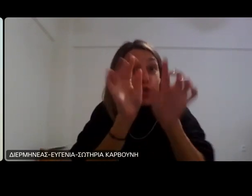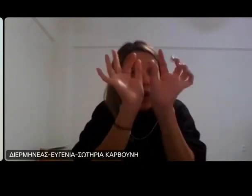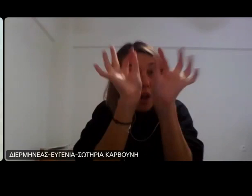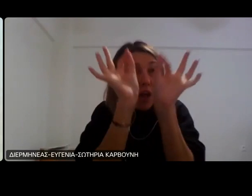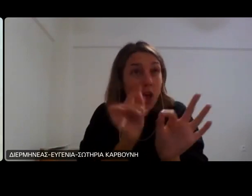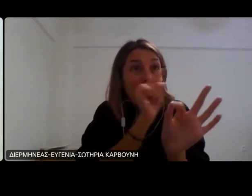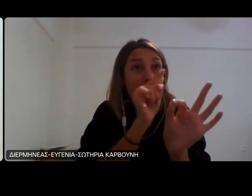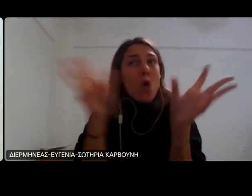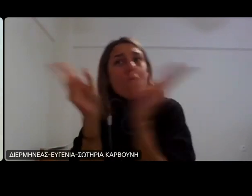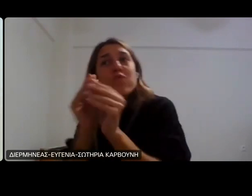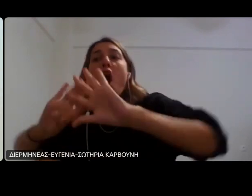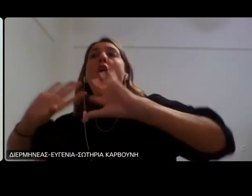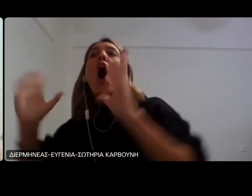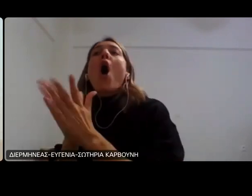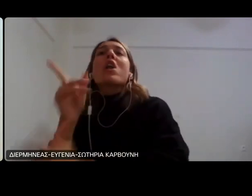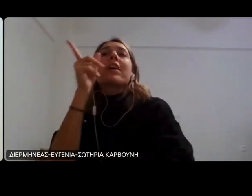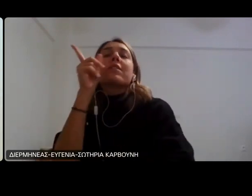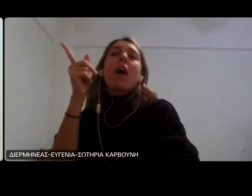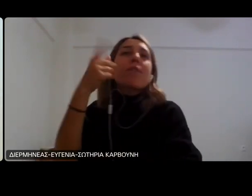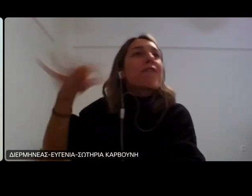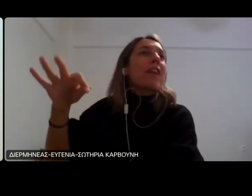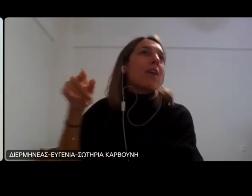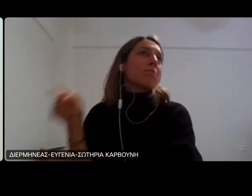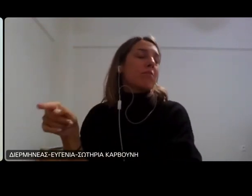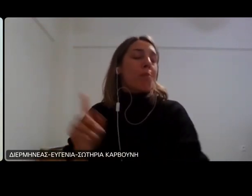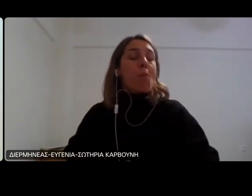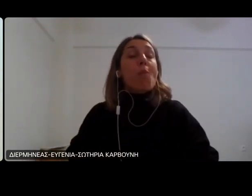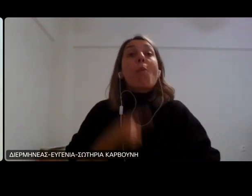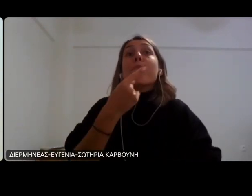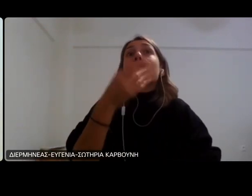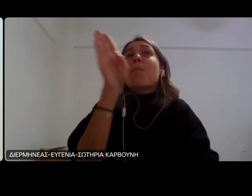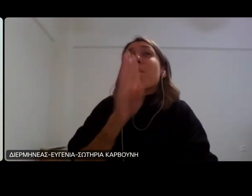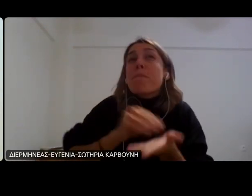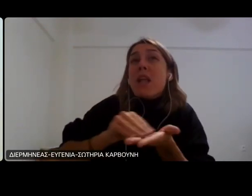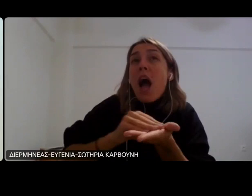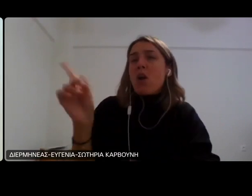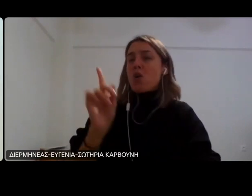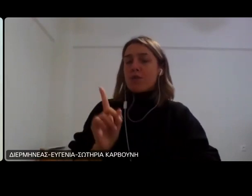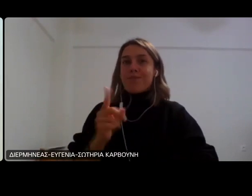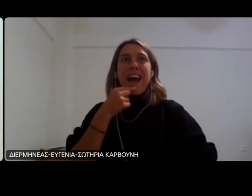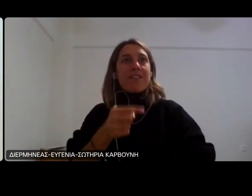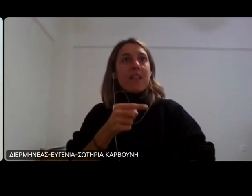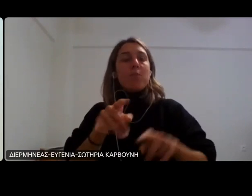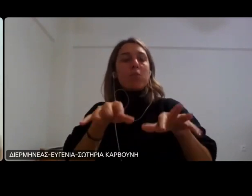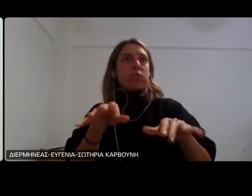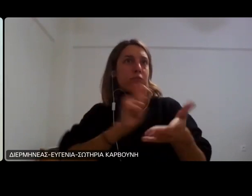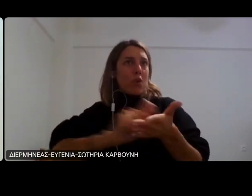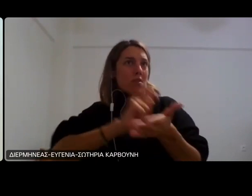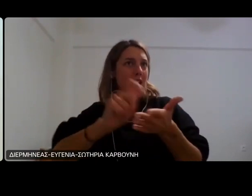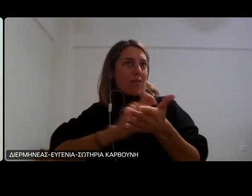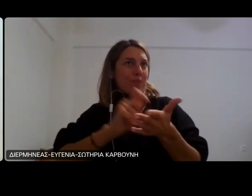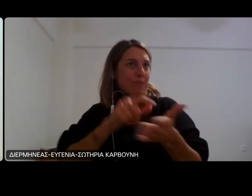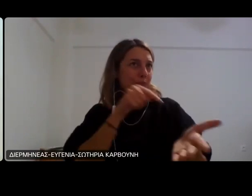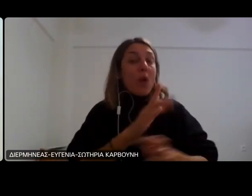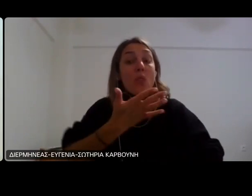πολύ εύκολο να λυθεί στο Braille το ζήτημα. Το ζήτημά μας δεν είναι το Braille. Το ζήτημά μας είναι ότι αυτά που γράφουμε θέλουμε να είναι προσβάσιμα